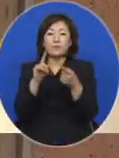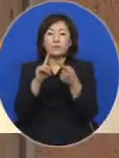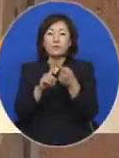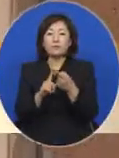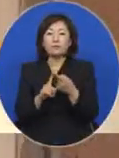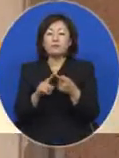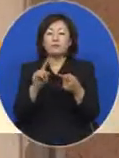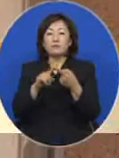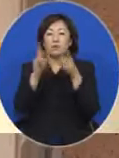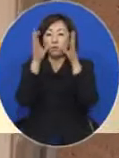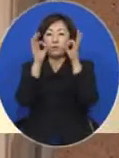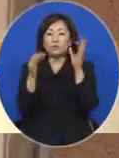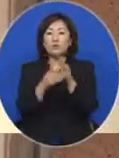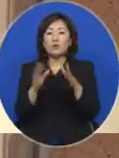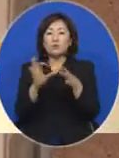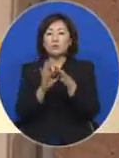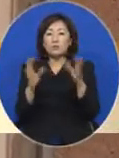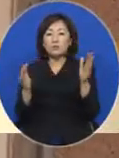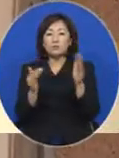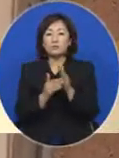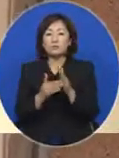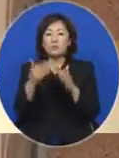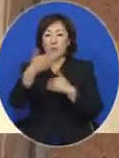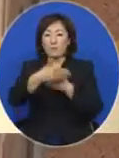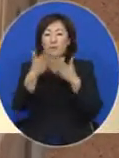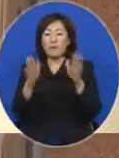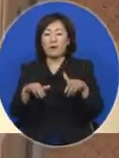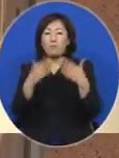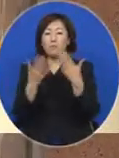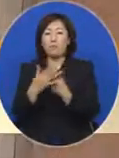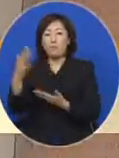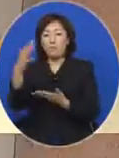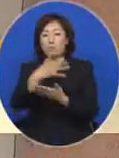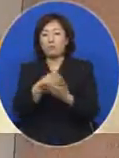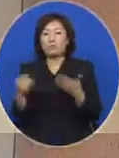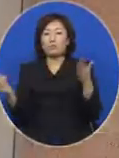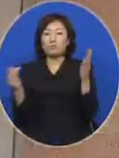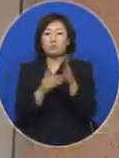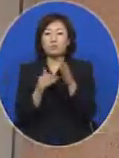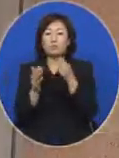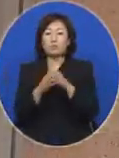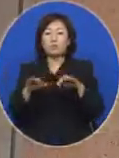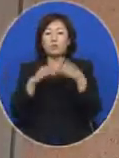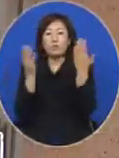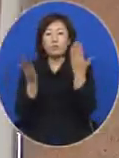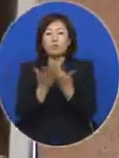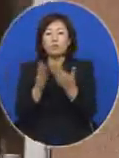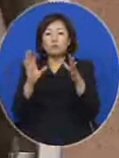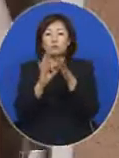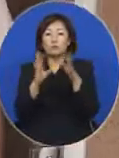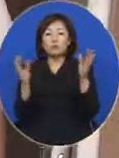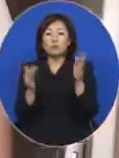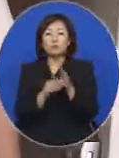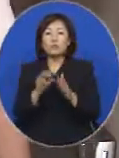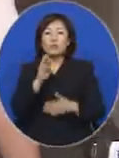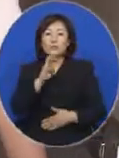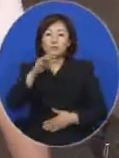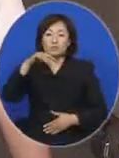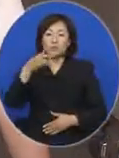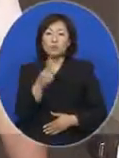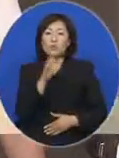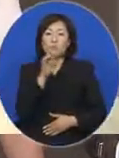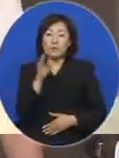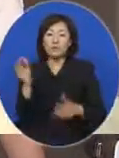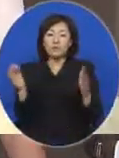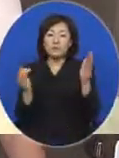살짝 열려 있어서 안방은 딱 꺼내놓고 이들이 문을 여는 데까지는 불과 30초가 채